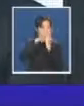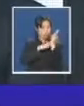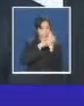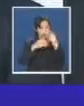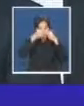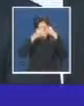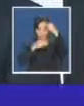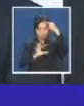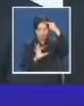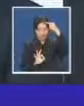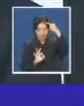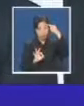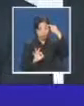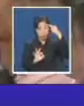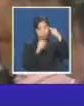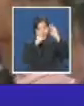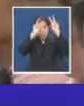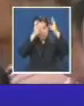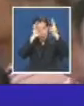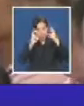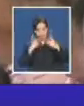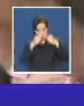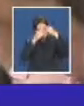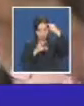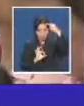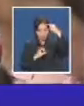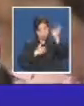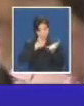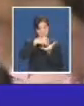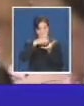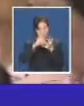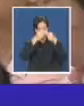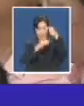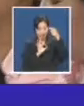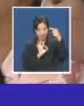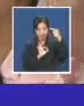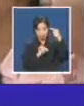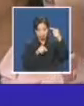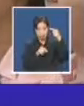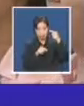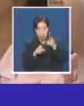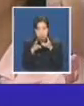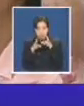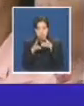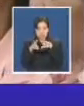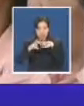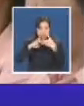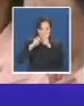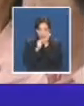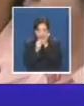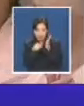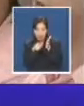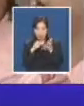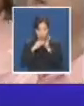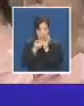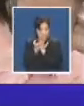ซึ่งผมจะได้ใน 9เรื่องที่ผมจะได้กล่าวต่อไปเนี่ยจะเห็นครับว่าแนวทางของการแก้ไขปัญหานั้นไม่ใช่เป็นการจัดสรรงบประมาณ